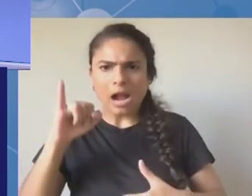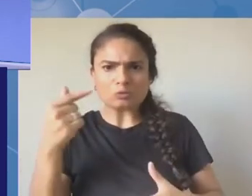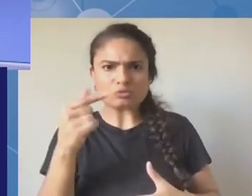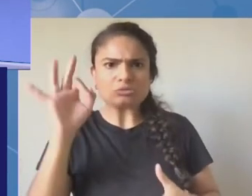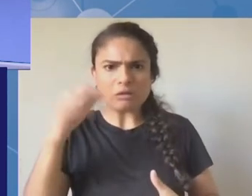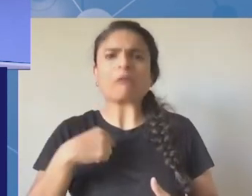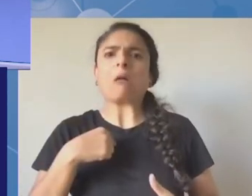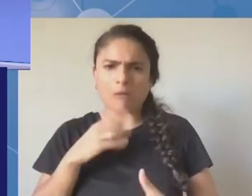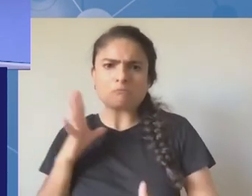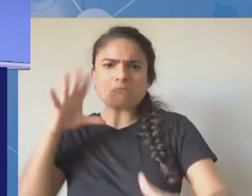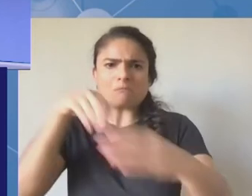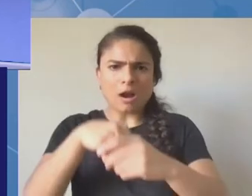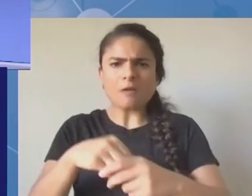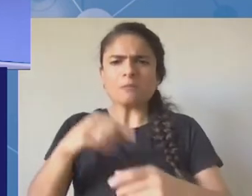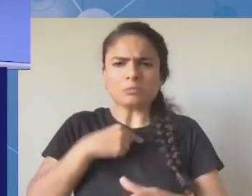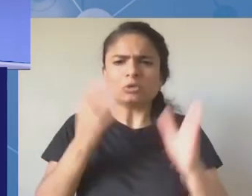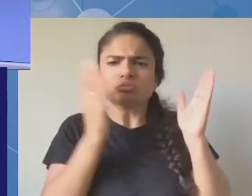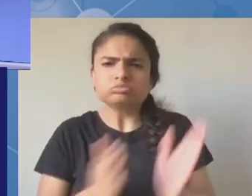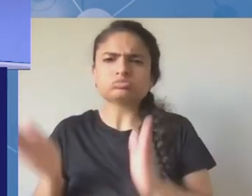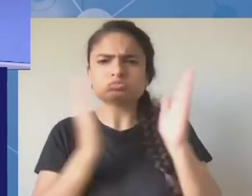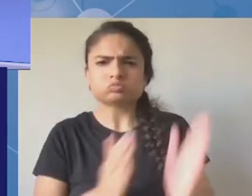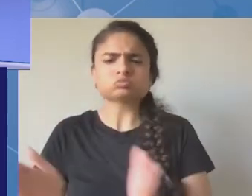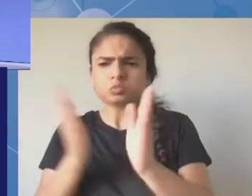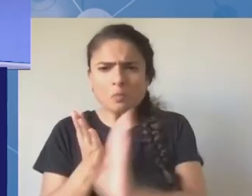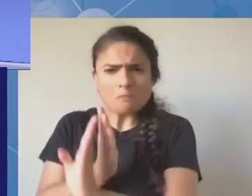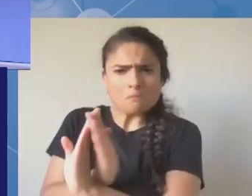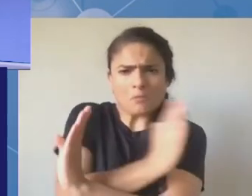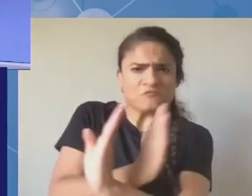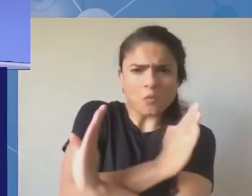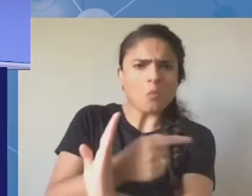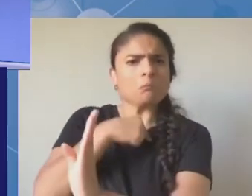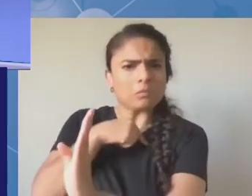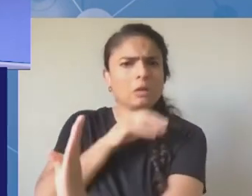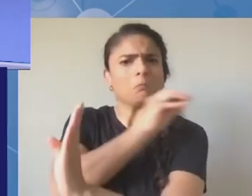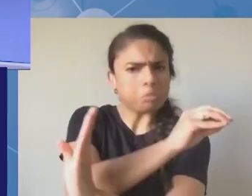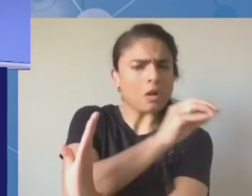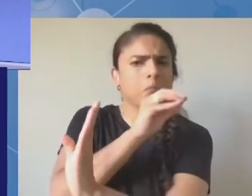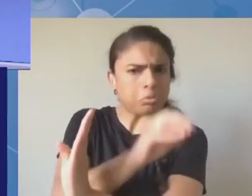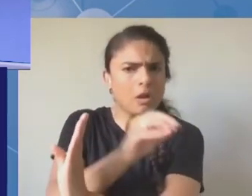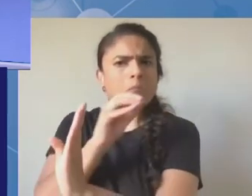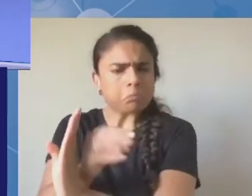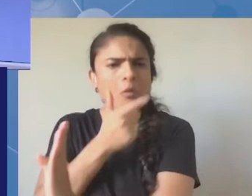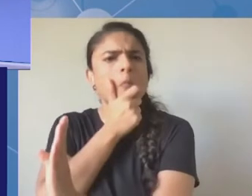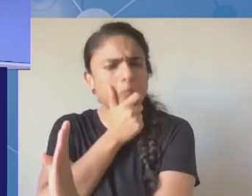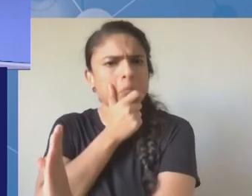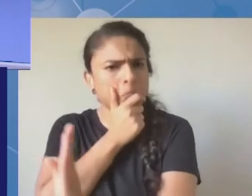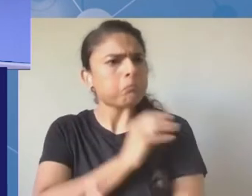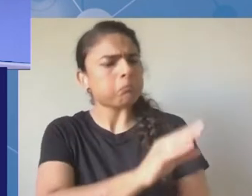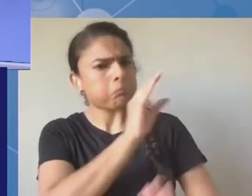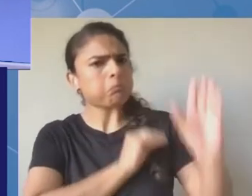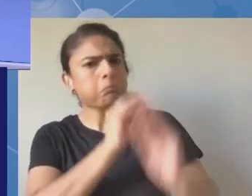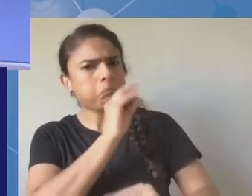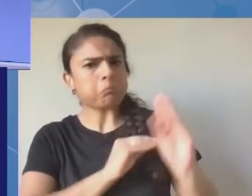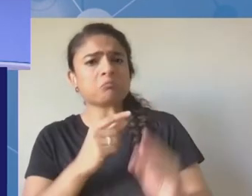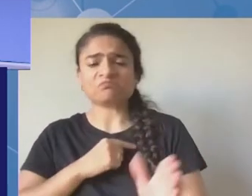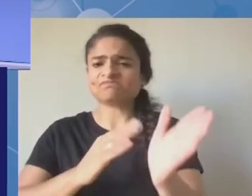كل ما حدث في المرحلة التمهيدية، هذه الجلسات التمهيدية